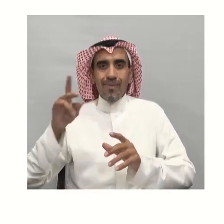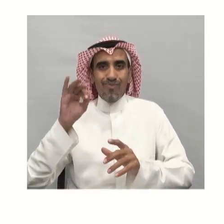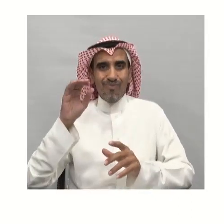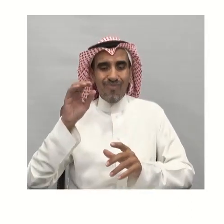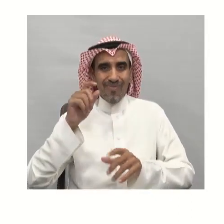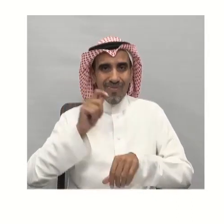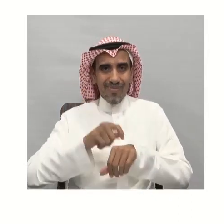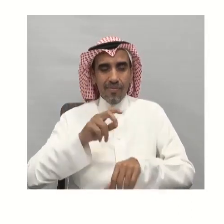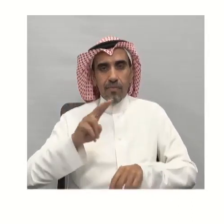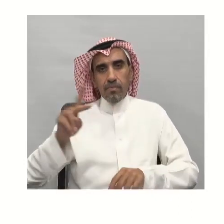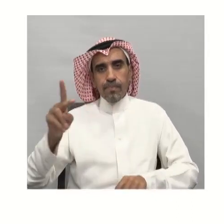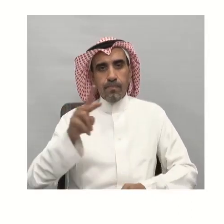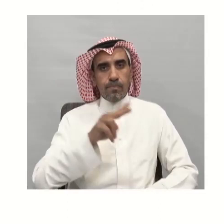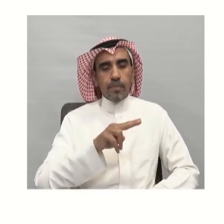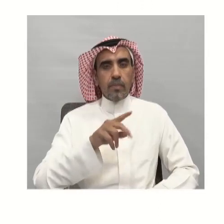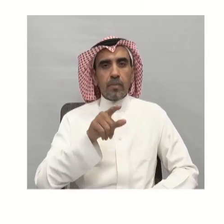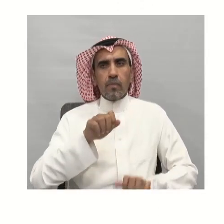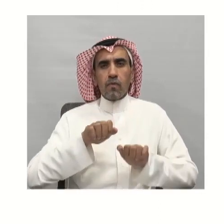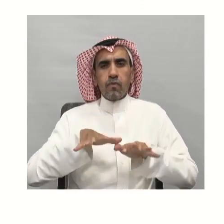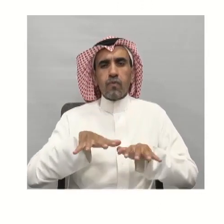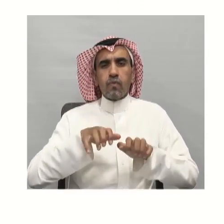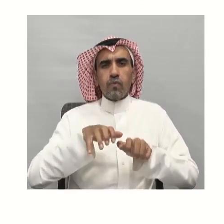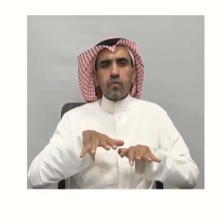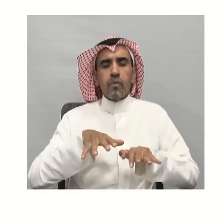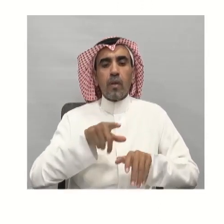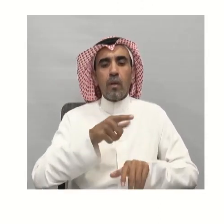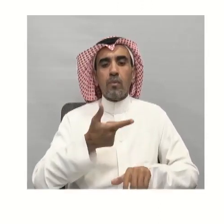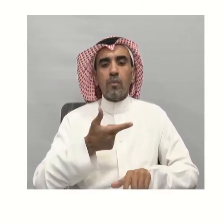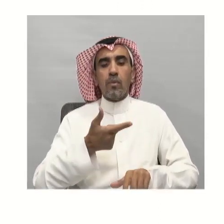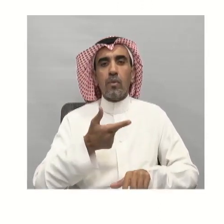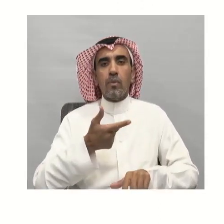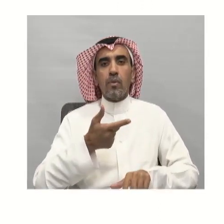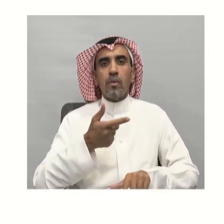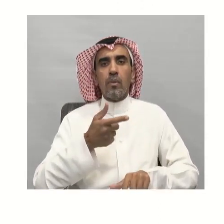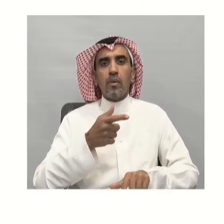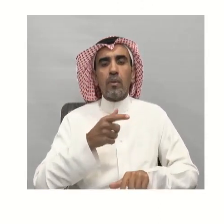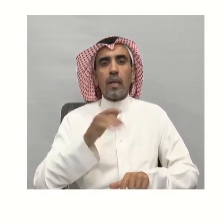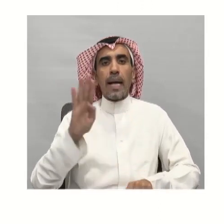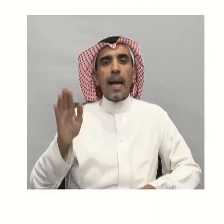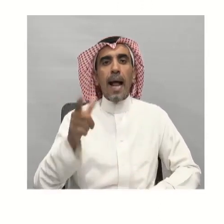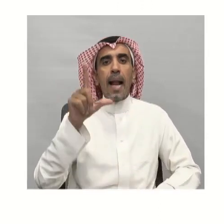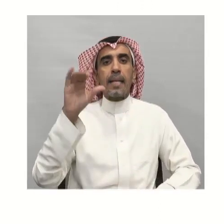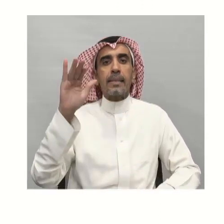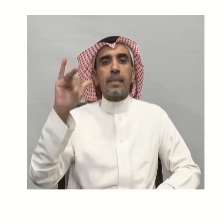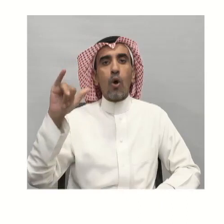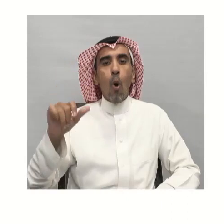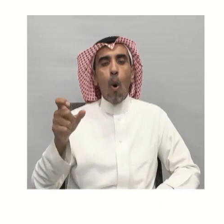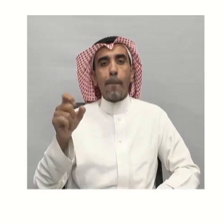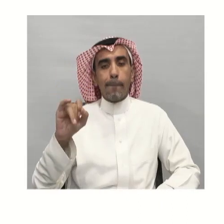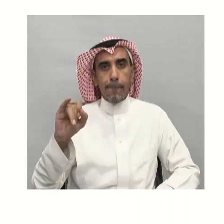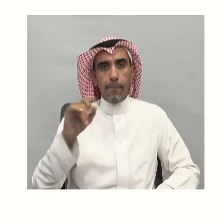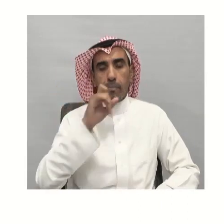البوليب. أيضا يفرز المرجان، مرجان البحر، كربونات الكالسيوم، لذا نجد بأن